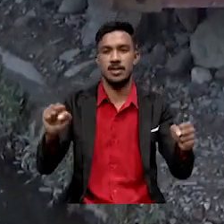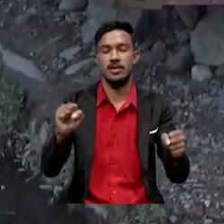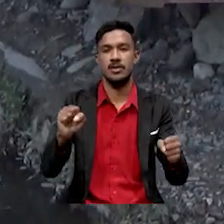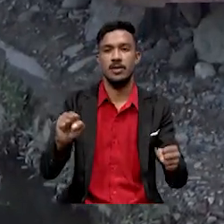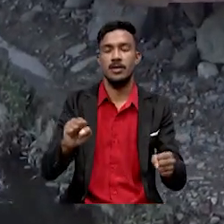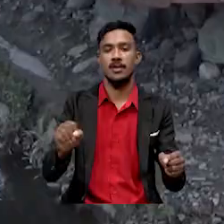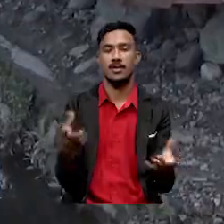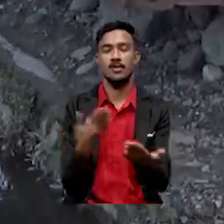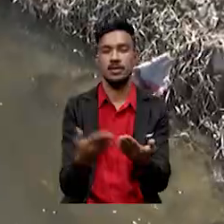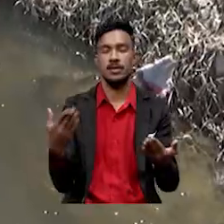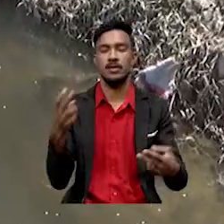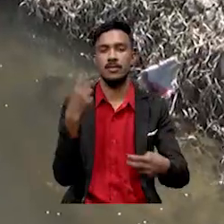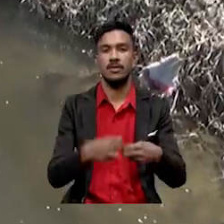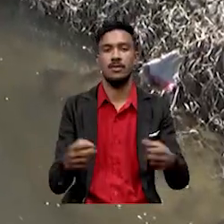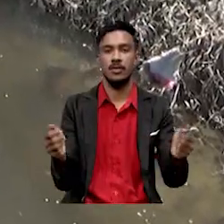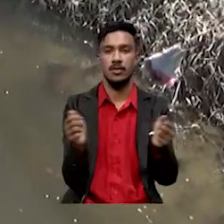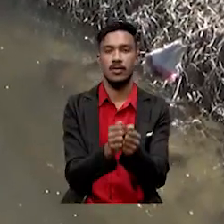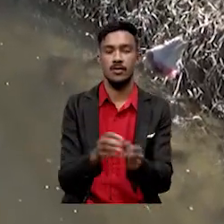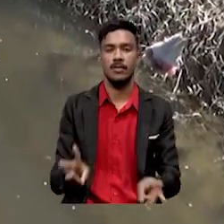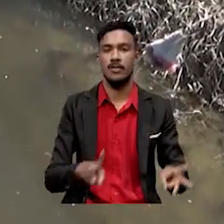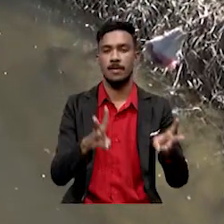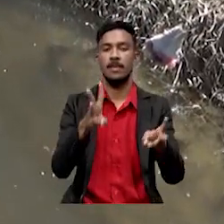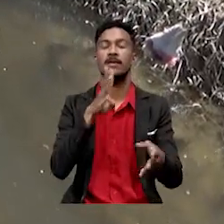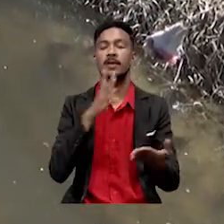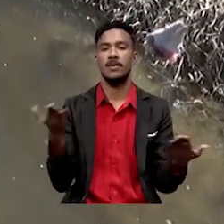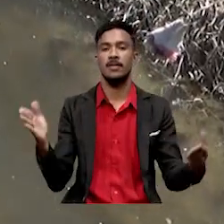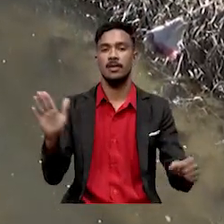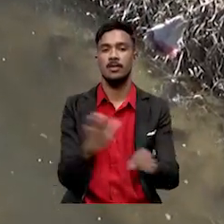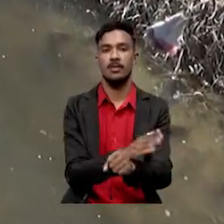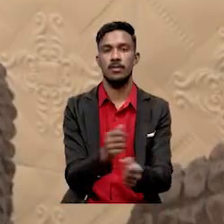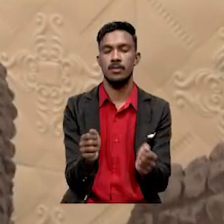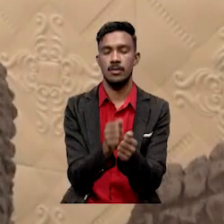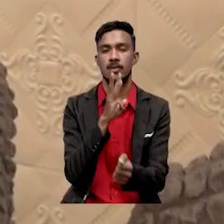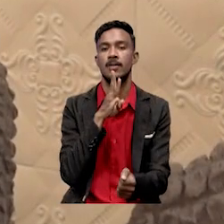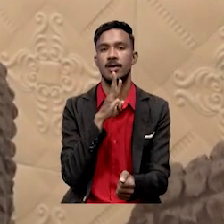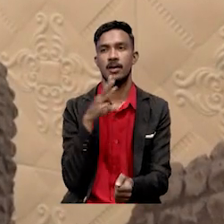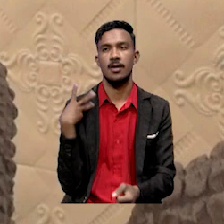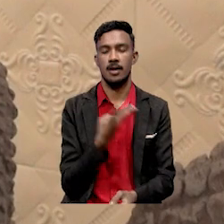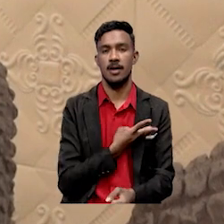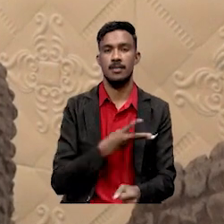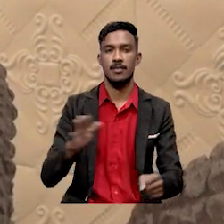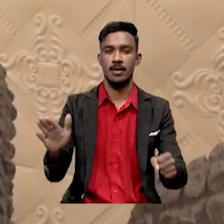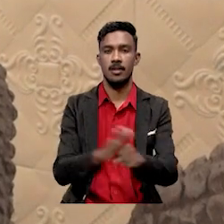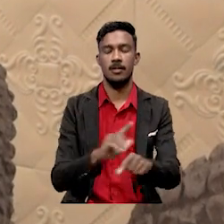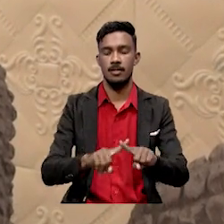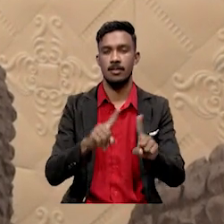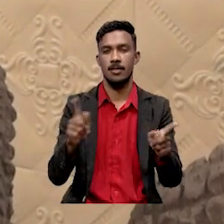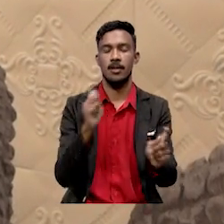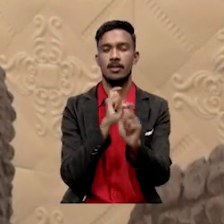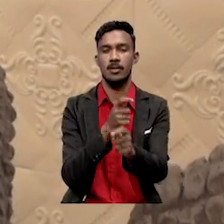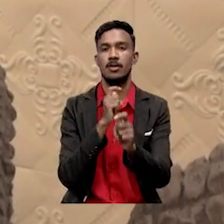equipamento perkupa ho valeta testolu nebe na konu ho be. Konto ami ateru mebe koko atu ke